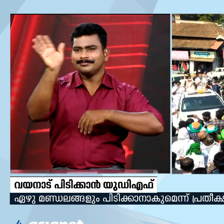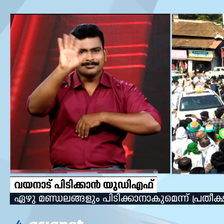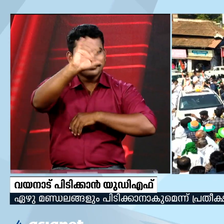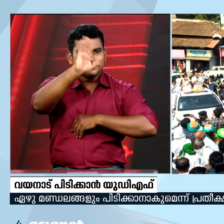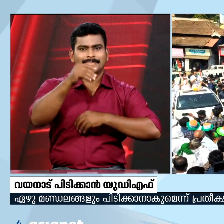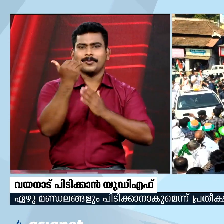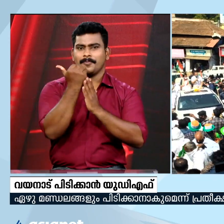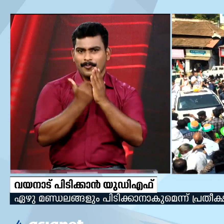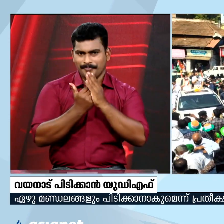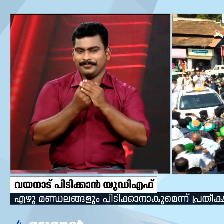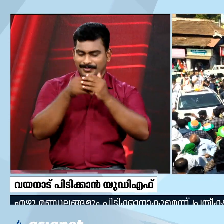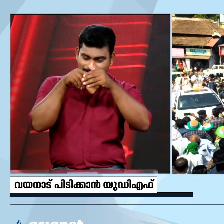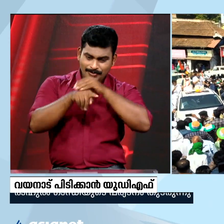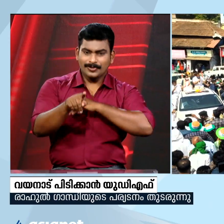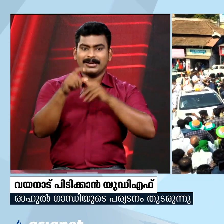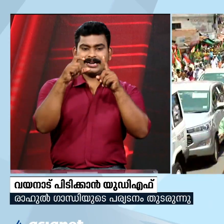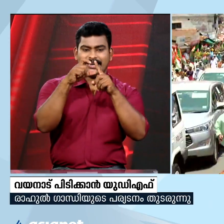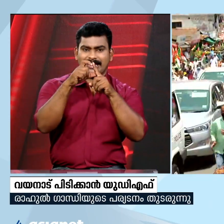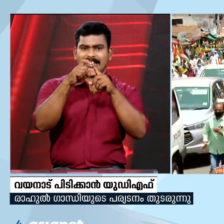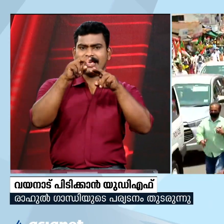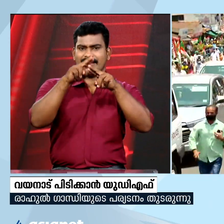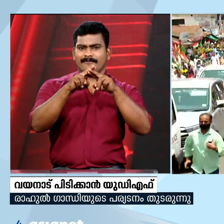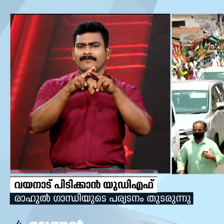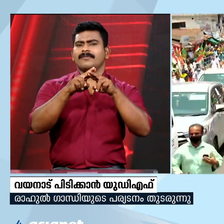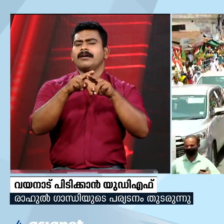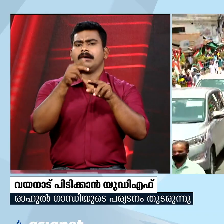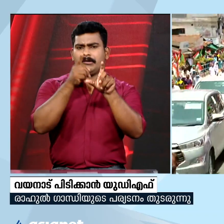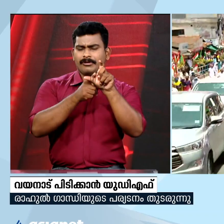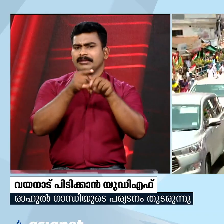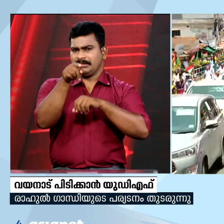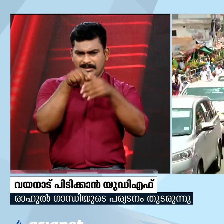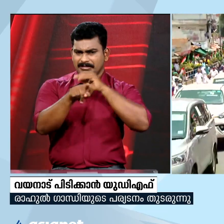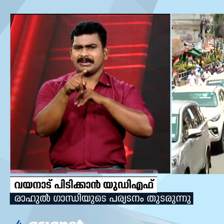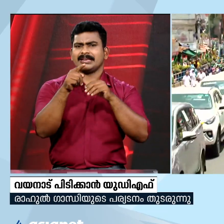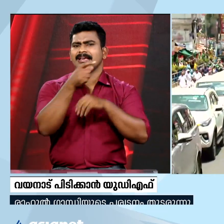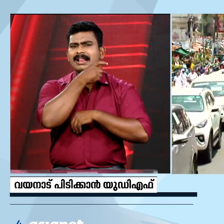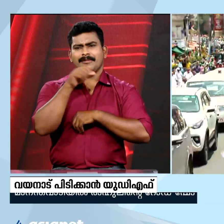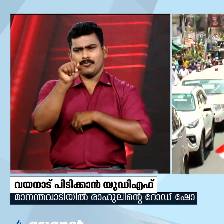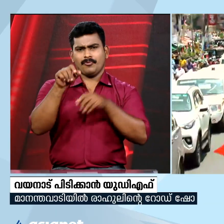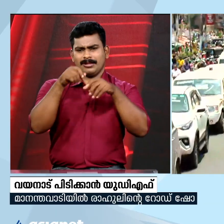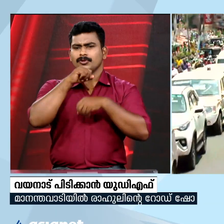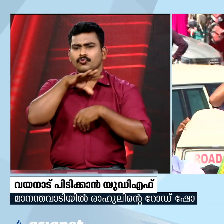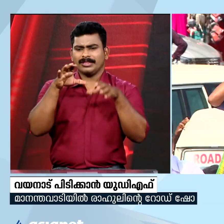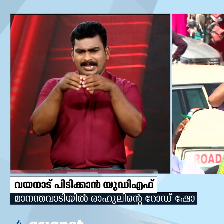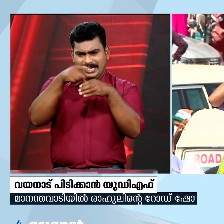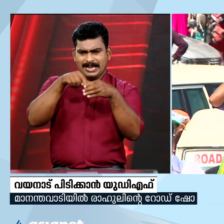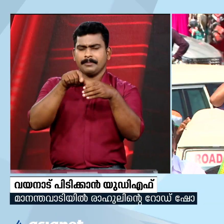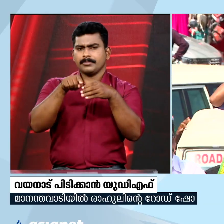റോഡ് ഷോ ഗാന്ധി പാർക്കിലെ ഡിവൈഎഫ്ഐ വേദിക്കരികെ എത്തിയപ്പോൾ രാഹുൽ ഗാന്ധി ഇടതുമുന്നണിയോടുള്ള നിലപാട് വ്യക്തമാക്കി.